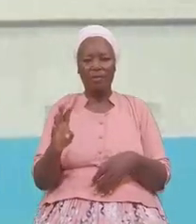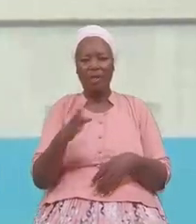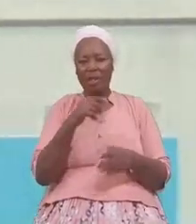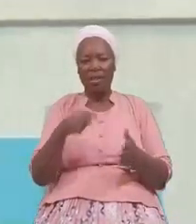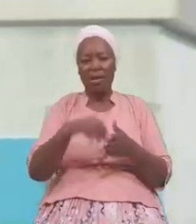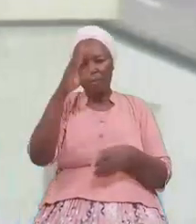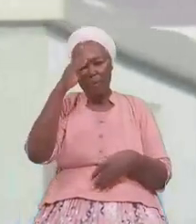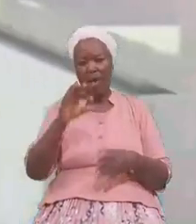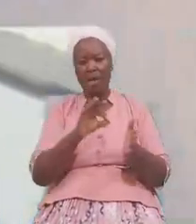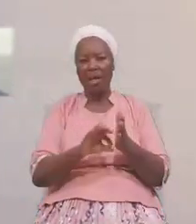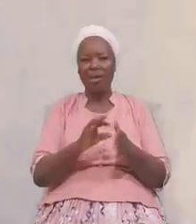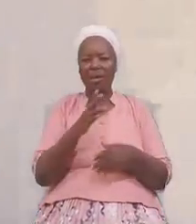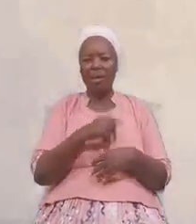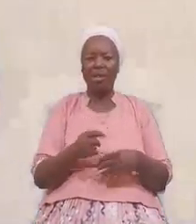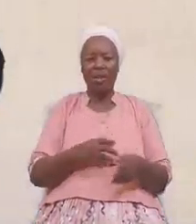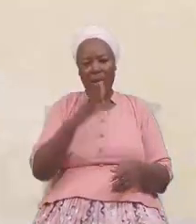cet homme, sur quoi il a accroché.